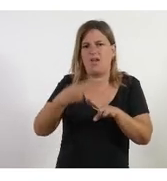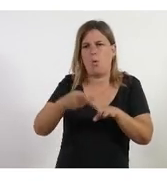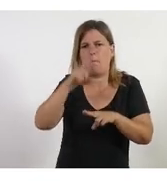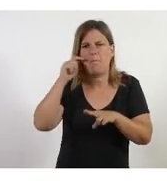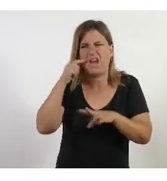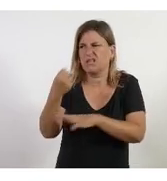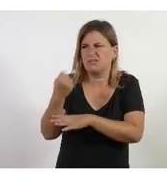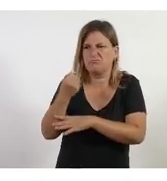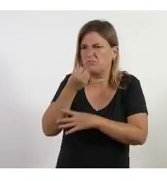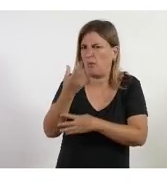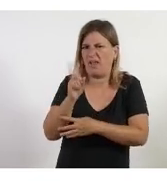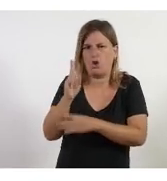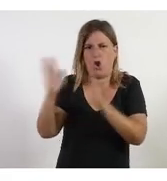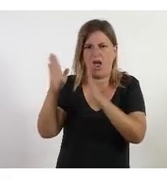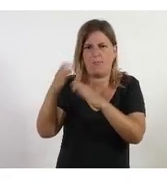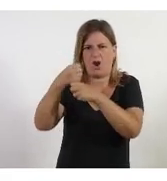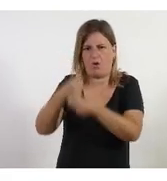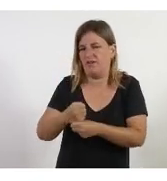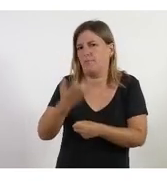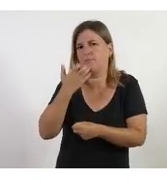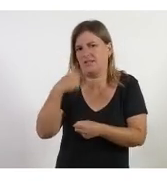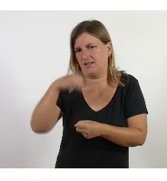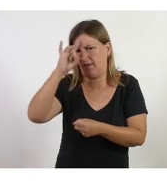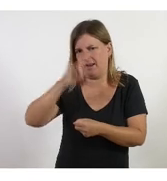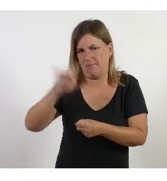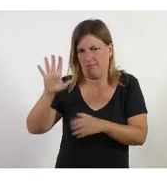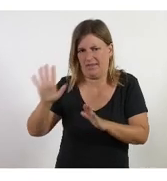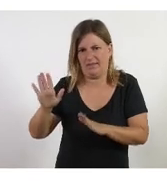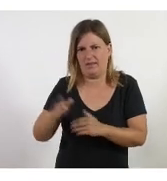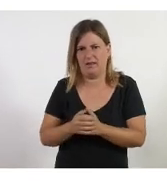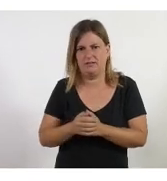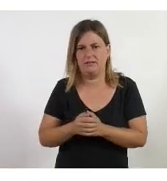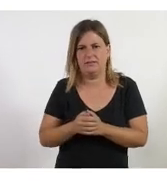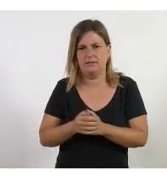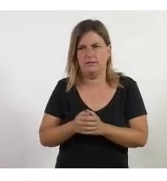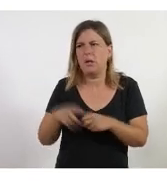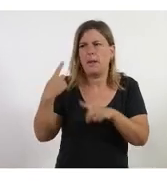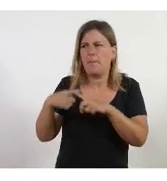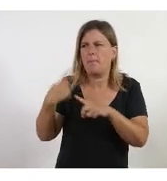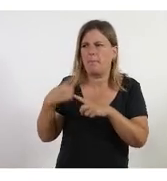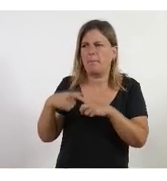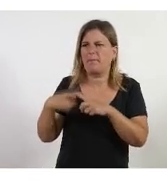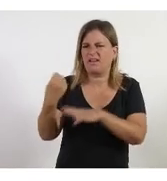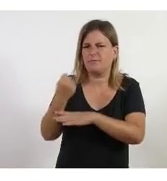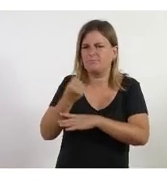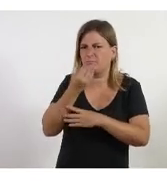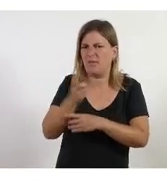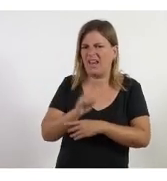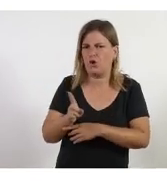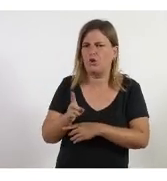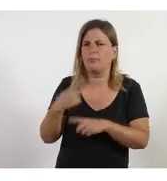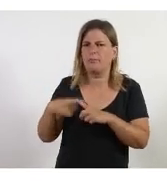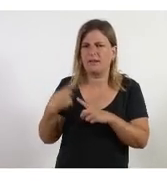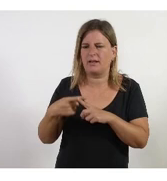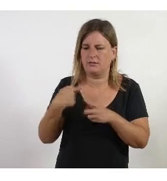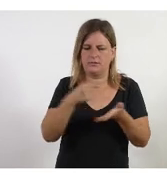a l'alçada durant el confinament. Jo què sé, m'estic inventant, us poso un exemple. Per què no ha estat a l'escala, a l'alçada?